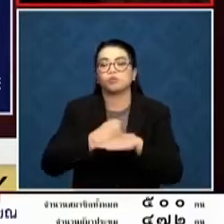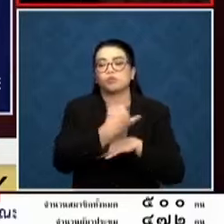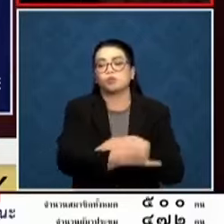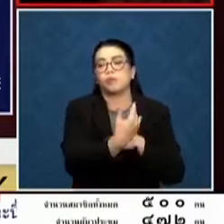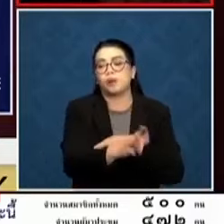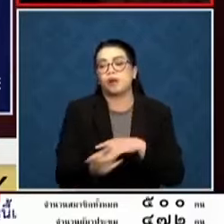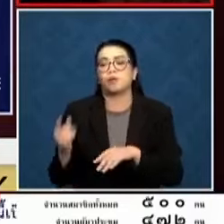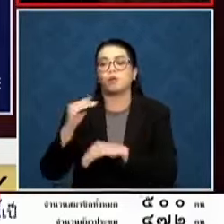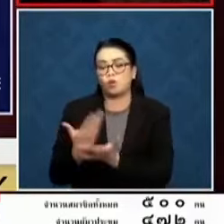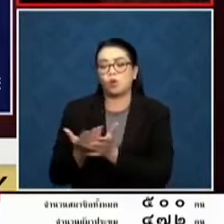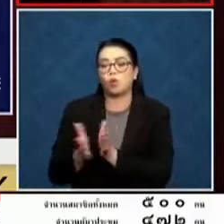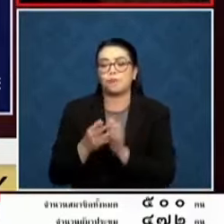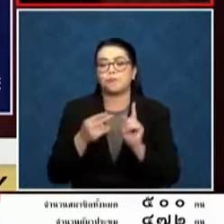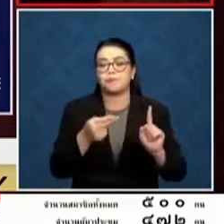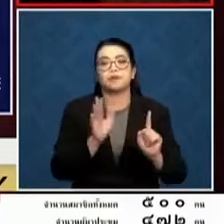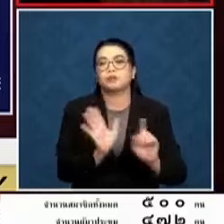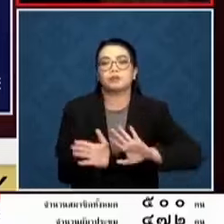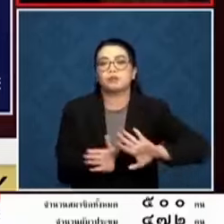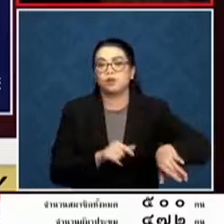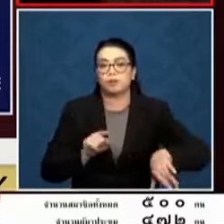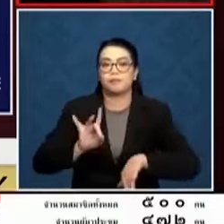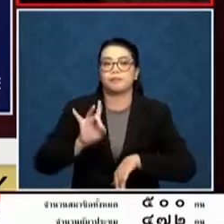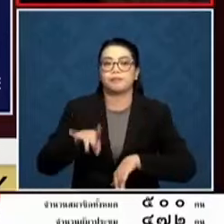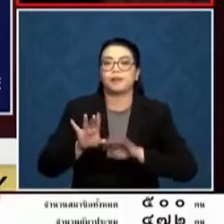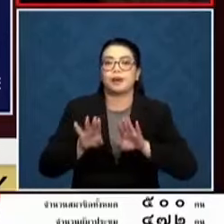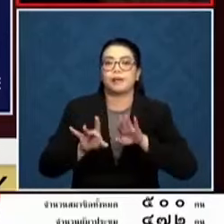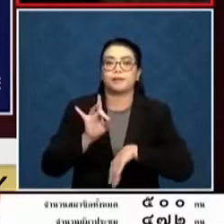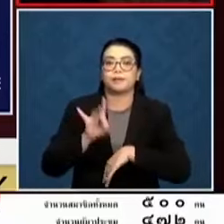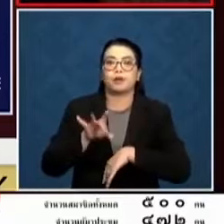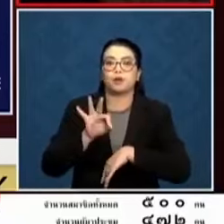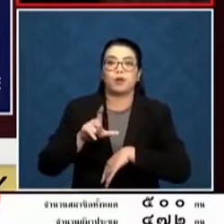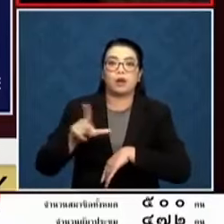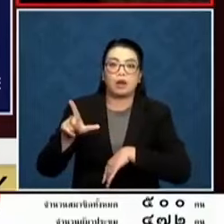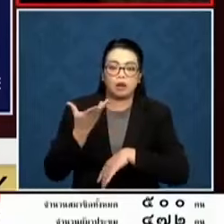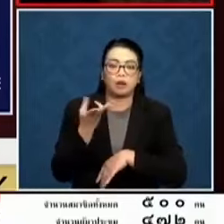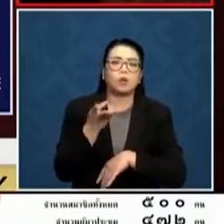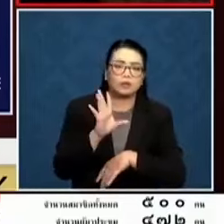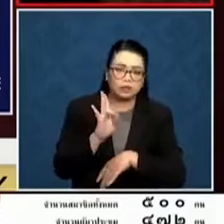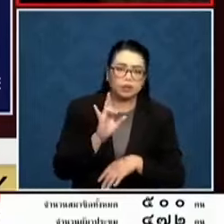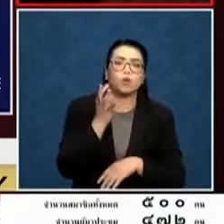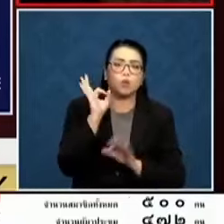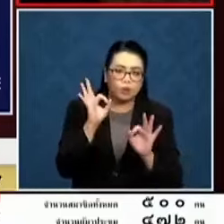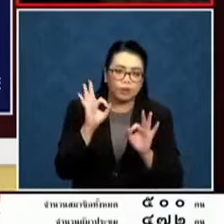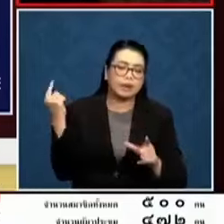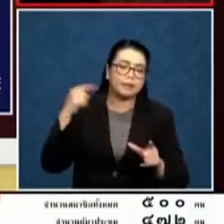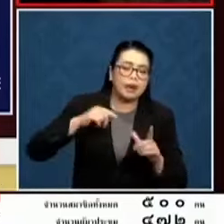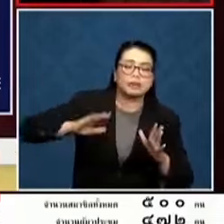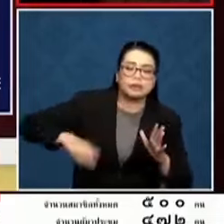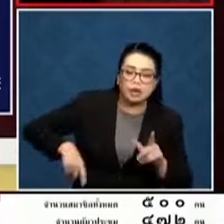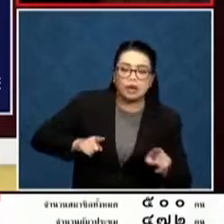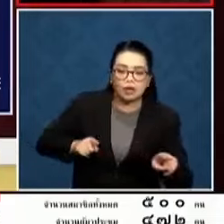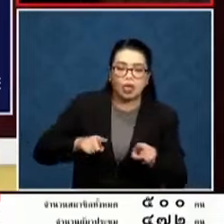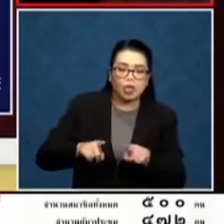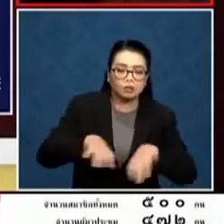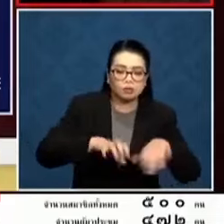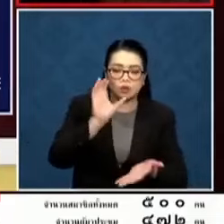มันต้องสานต่อกันหรือจะให้เลิก30บาทรักษาทุกโรคมันก็เลิกไม่ได้อยู่แล้วเพราะเป็นโครงการที่ดีก็ต้องสานต่อเ